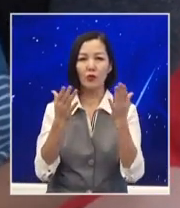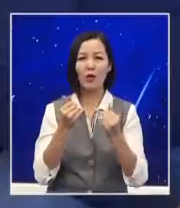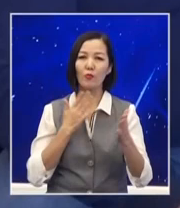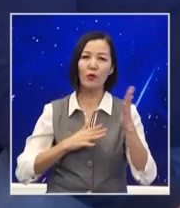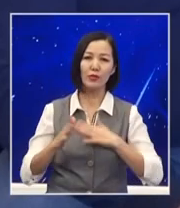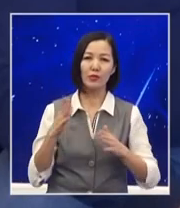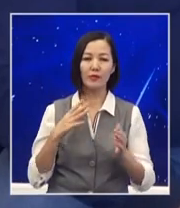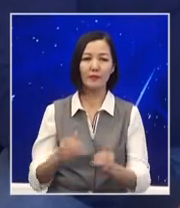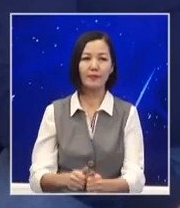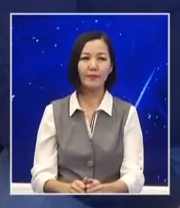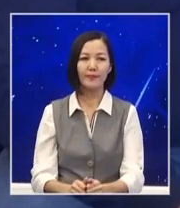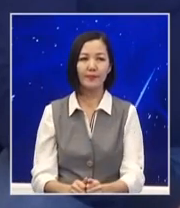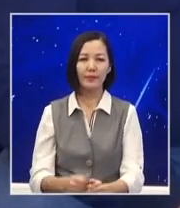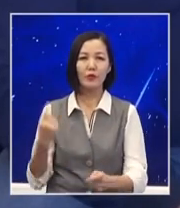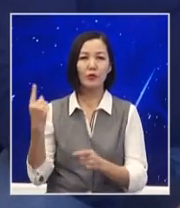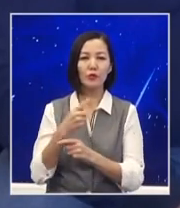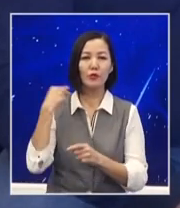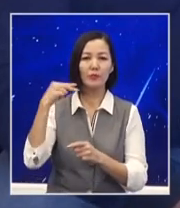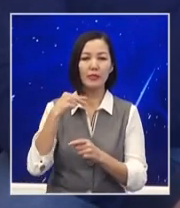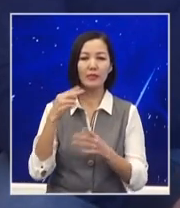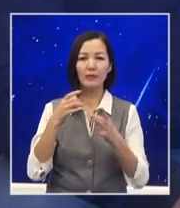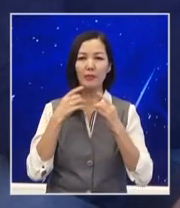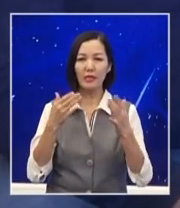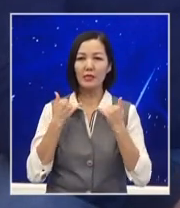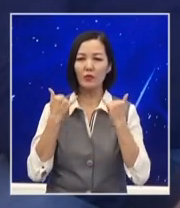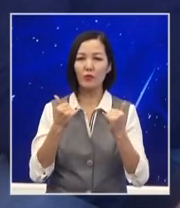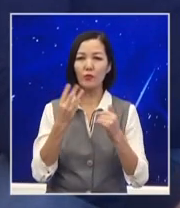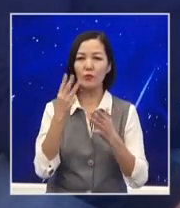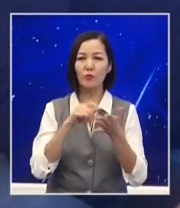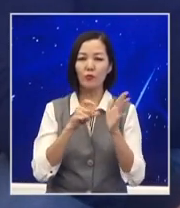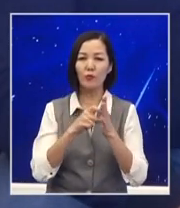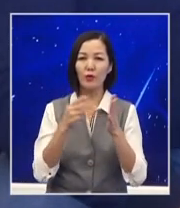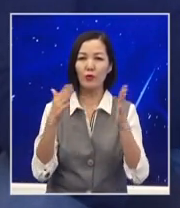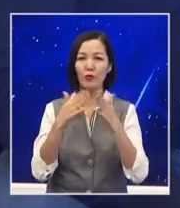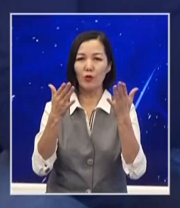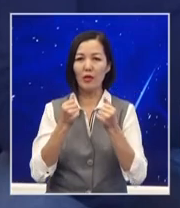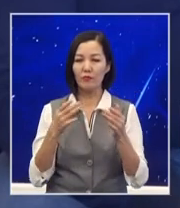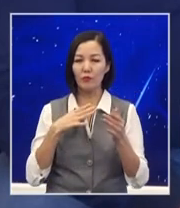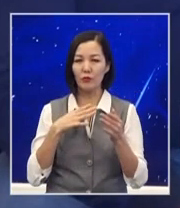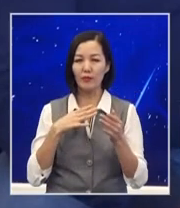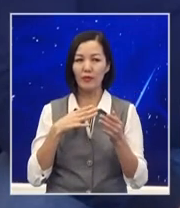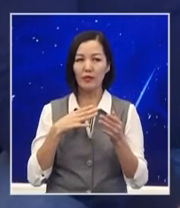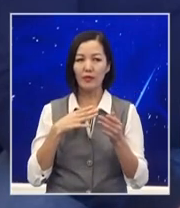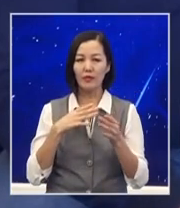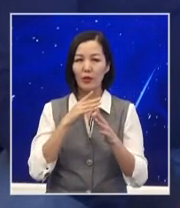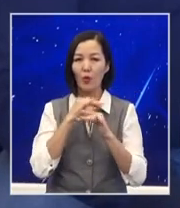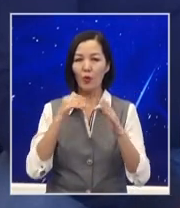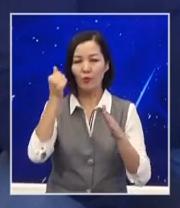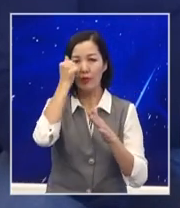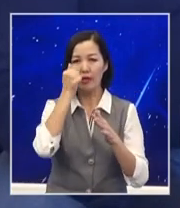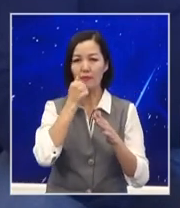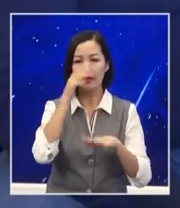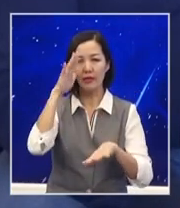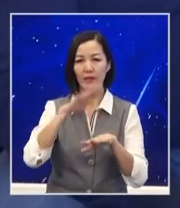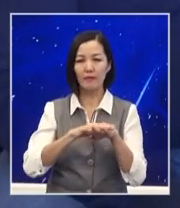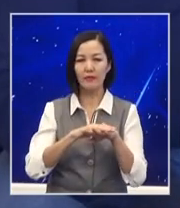жатыр. Осы тұңғыш президент мерекесіне орай осындай бөлме, 3 бөлмелі пәтерге ие болып отырмыз. Көп-көп рахмет,